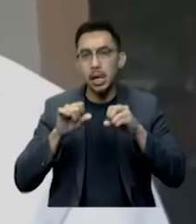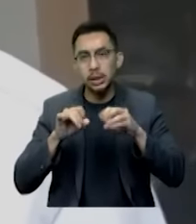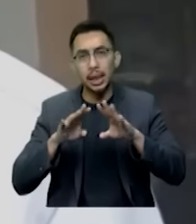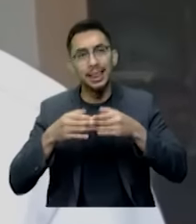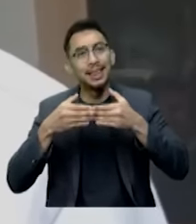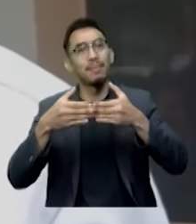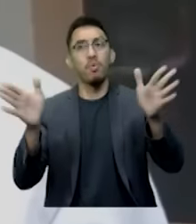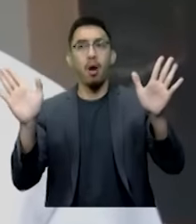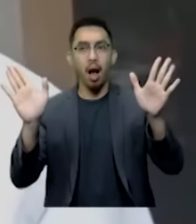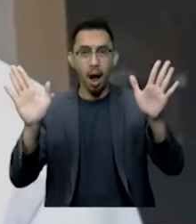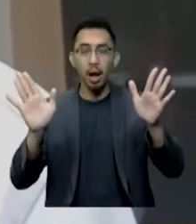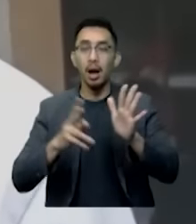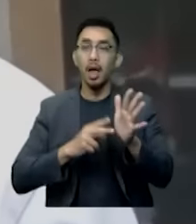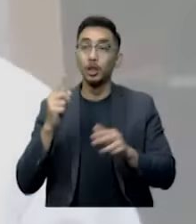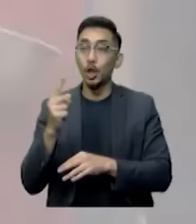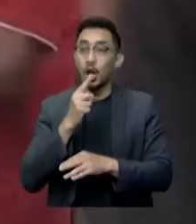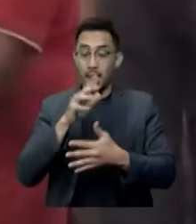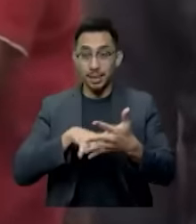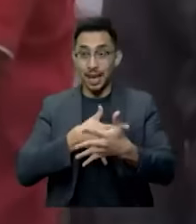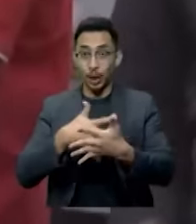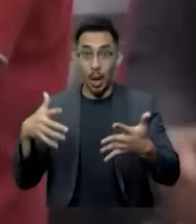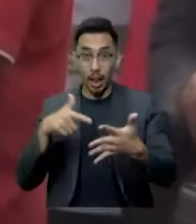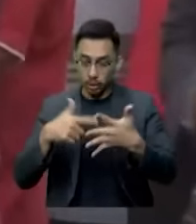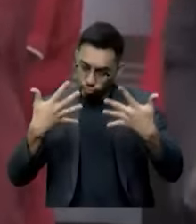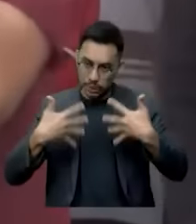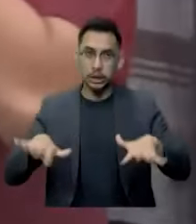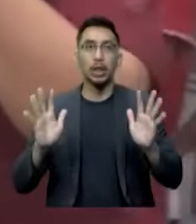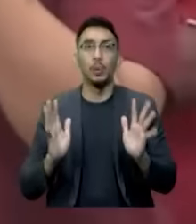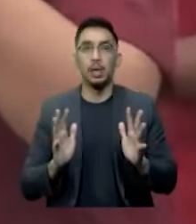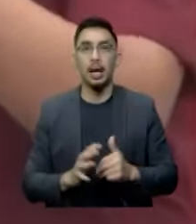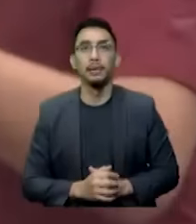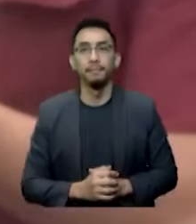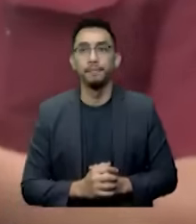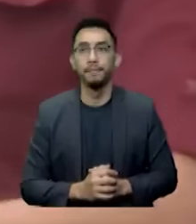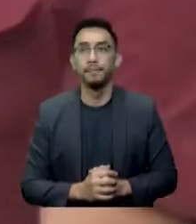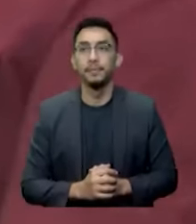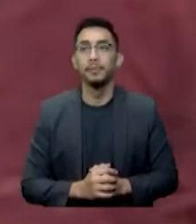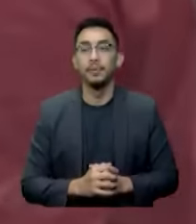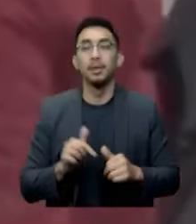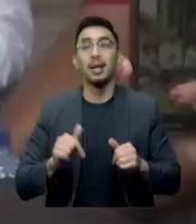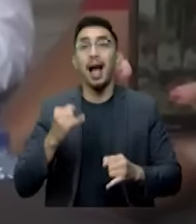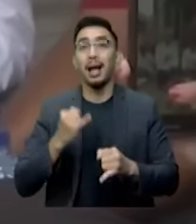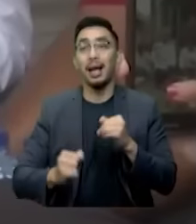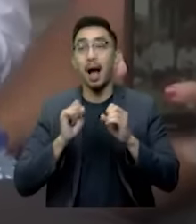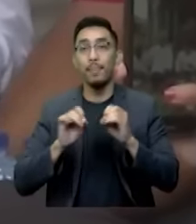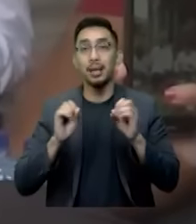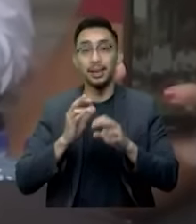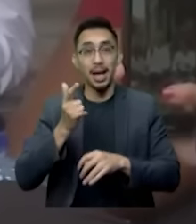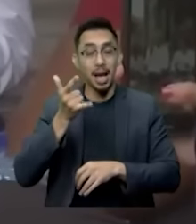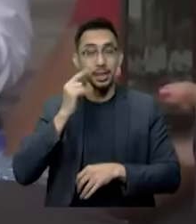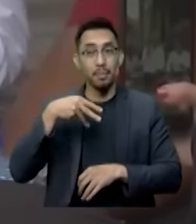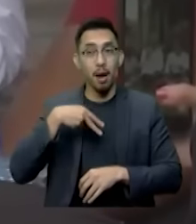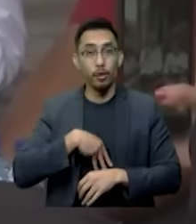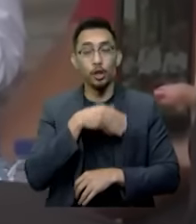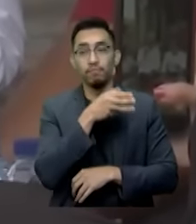tingkat nasional itu sudah selesai disusun. Di masa-masa akhir kampanye, Ganjar Mahfud juga akan melakukan kampanye door to door dengan